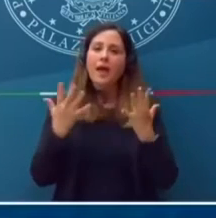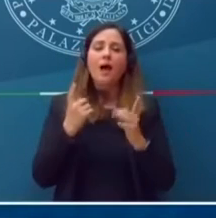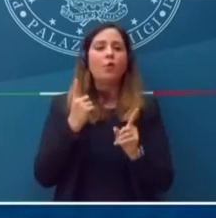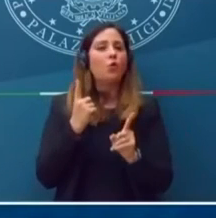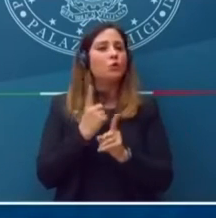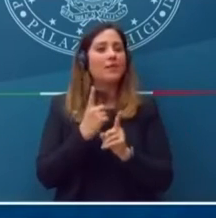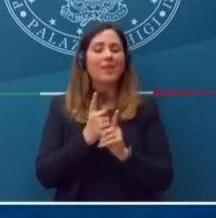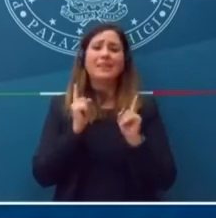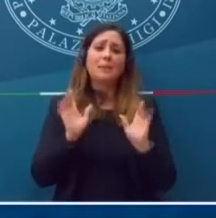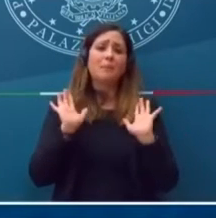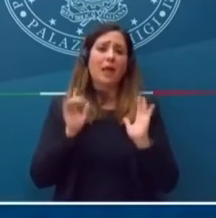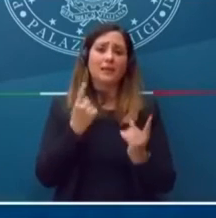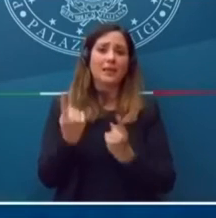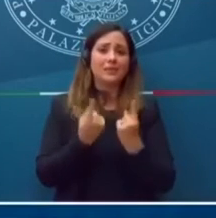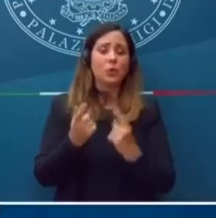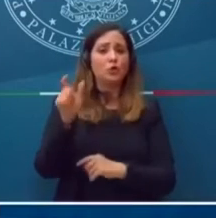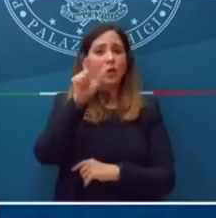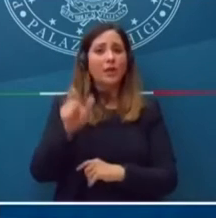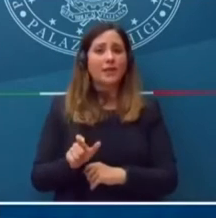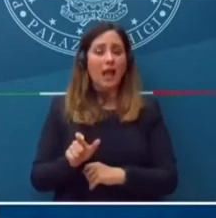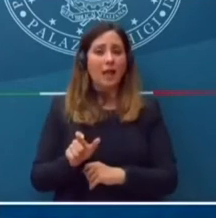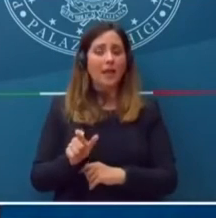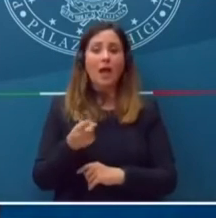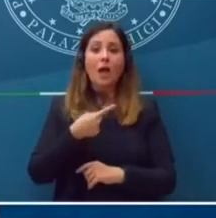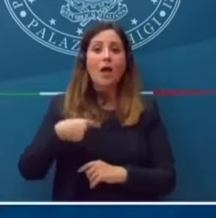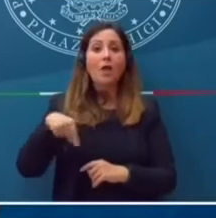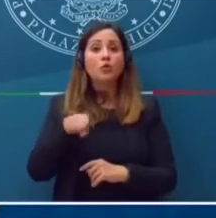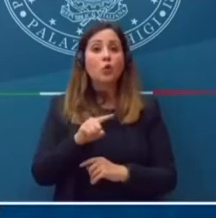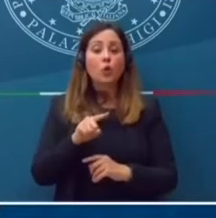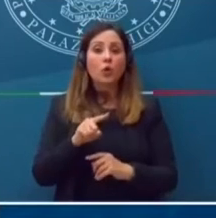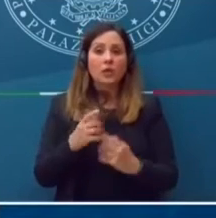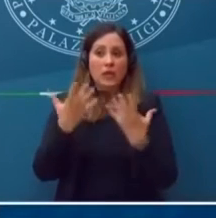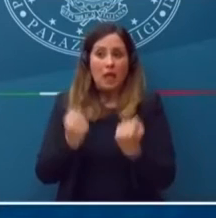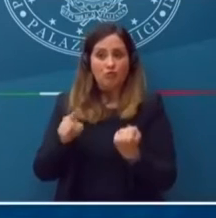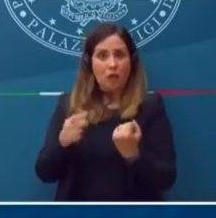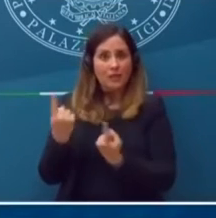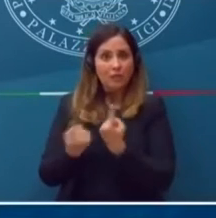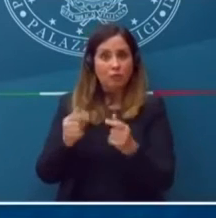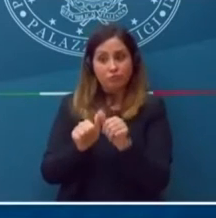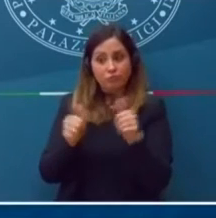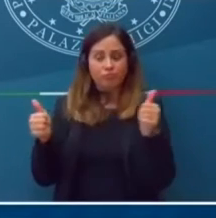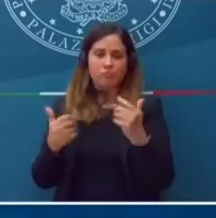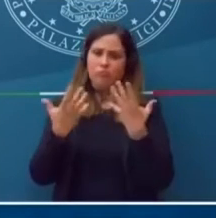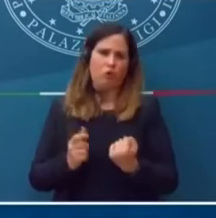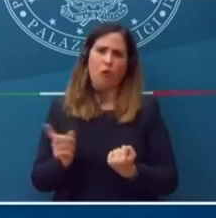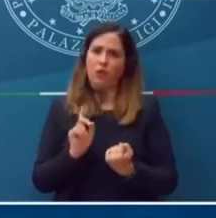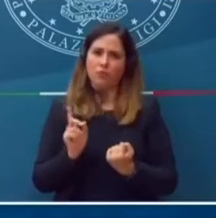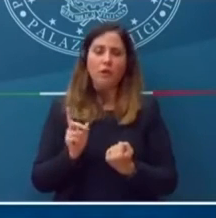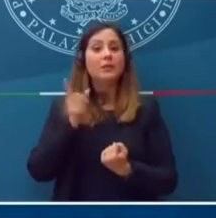che noi non possiamo accettare delle asimmetrie ingiustificate. Se ci sono delle ragioni per trattare